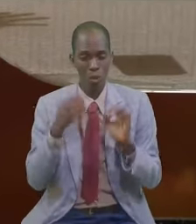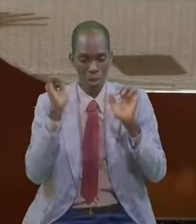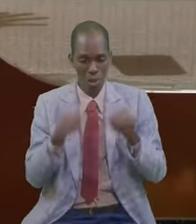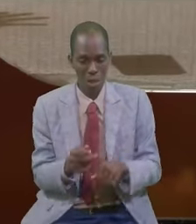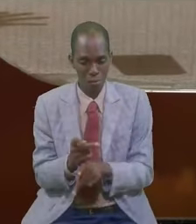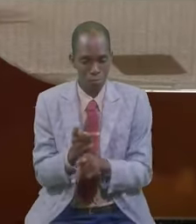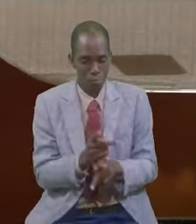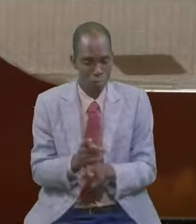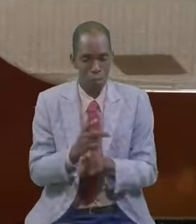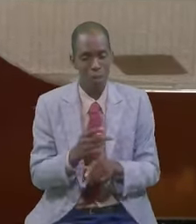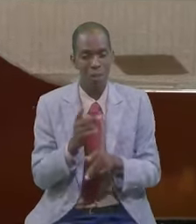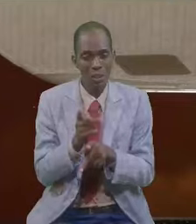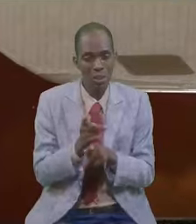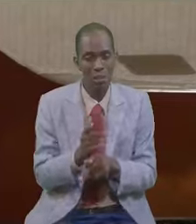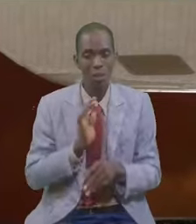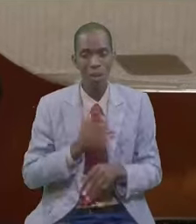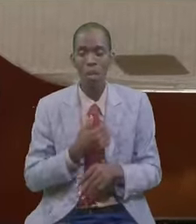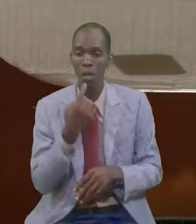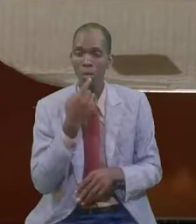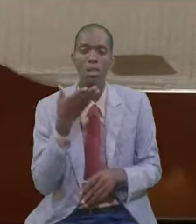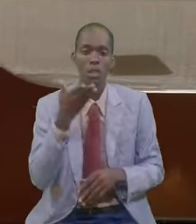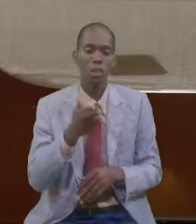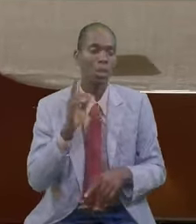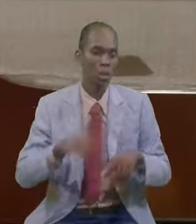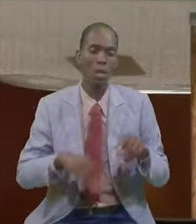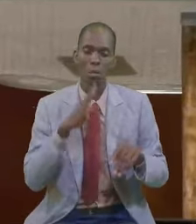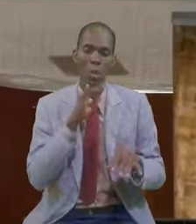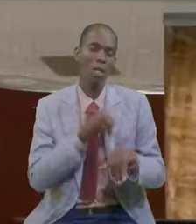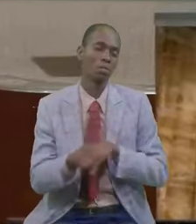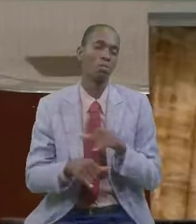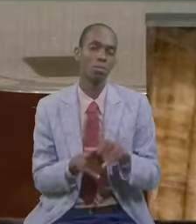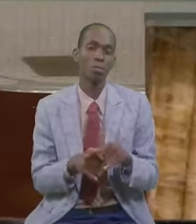langue, il n'y aura pas de séduction. C'est la langue